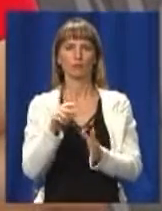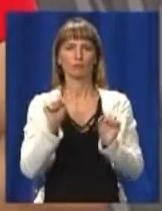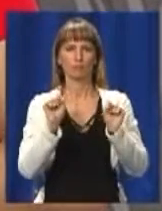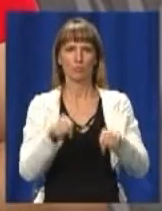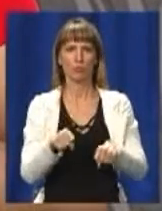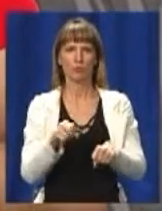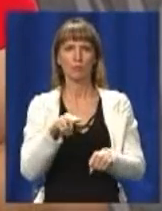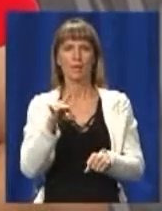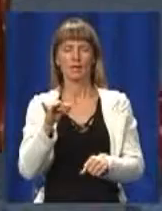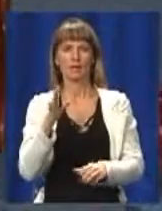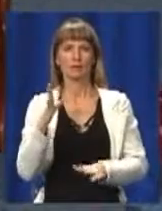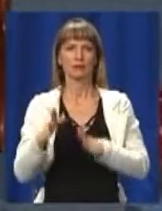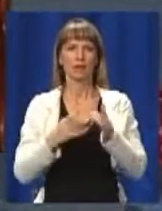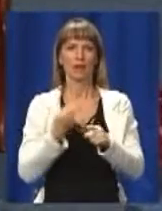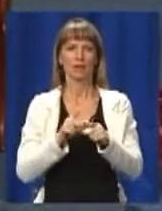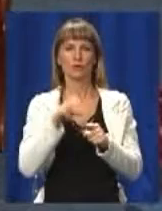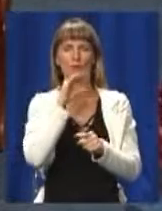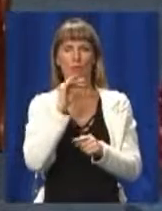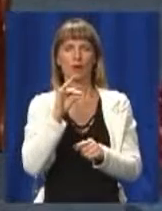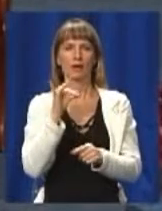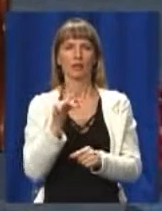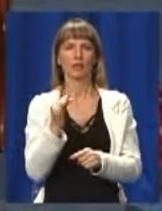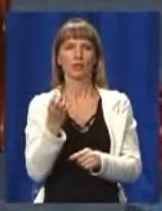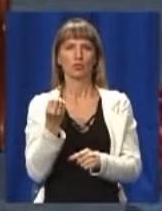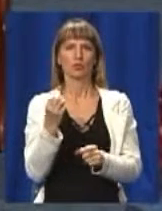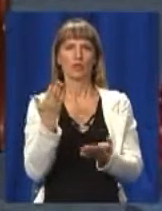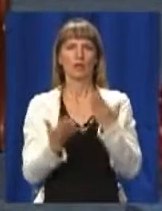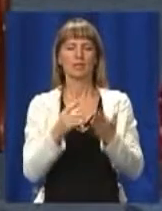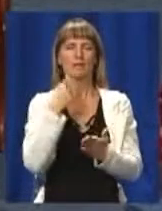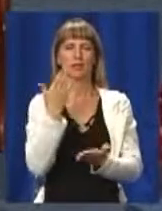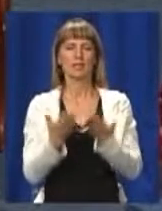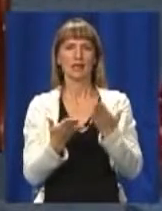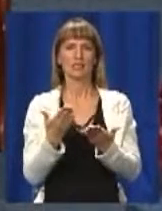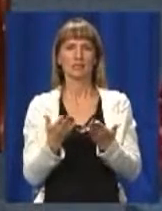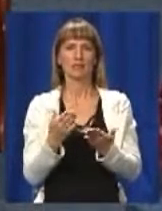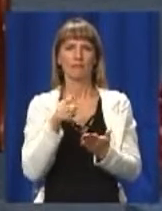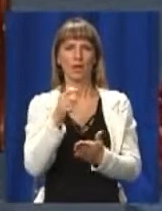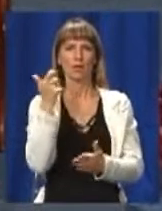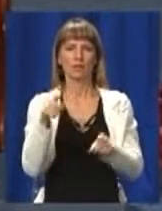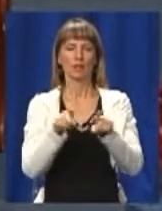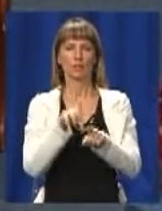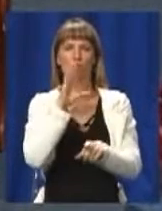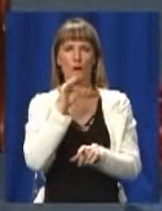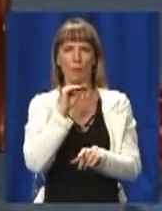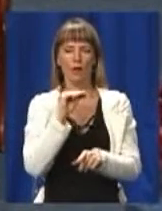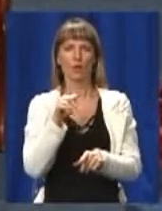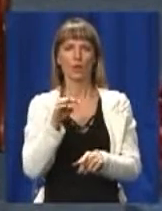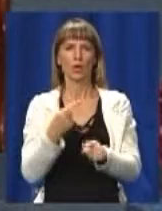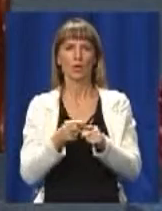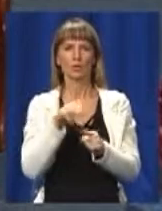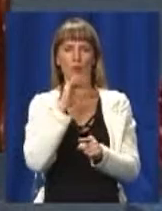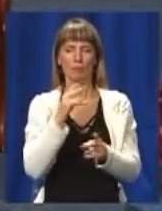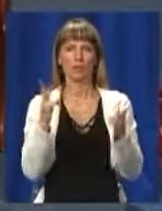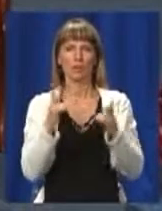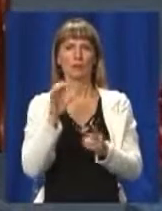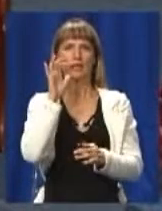можна придресирувати цього песика. І, до речі, якщо казати, якщо ви власник такої собаки, то, в принципі, ці песики